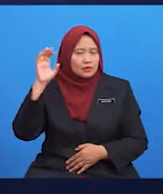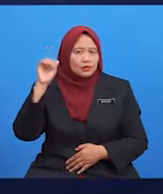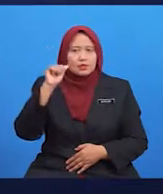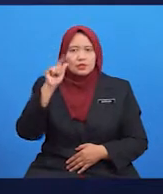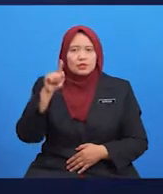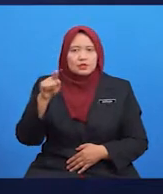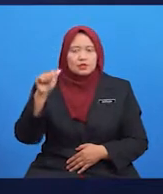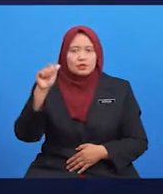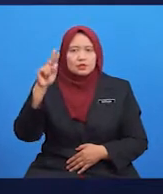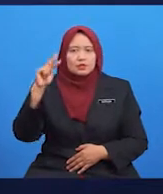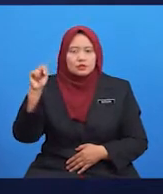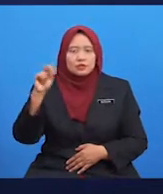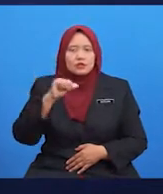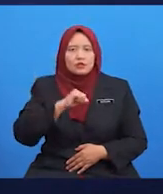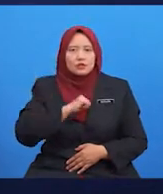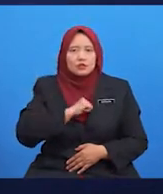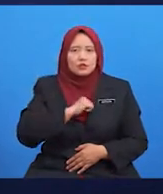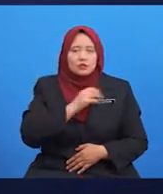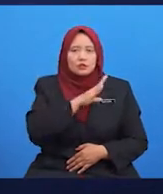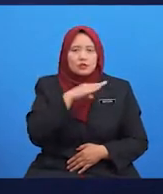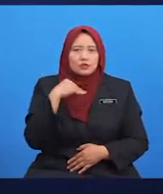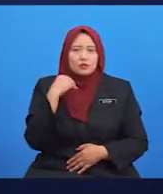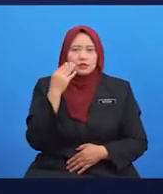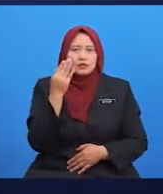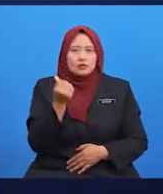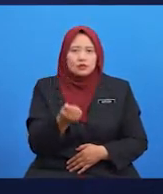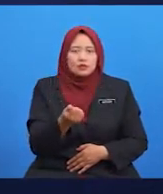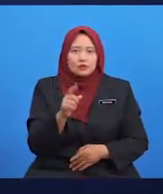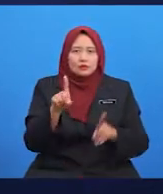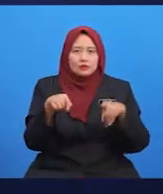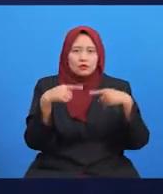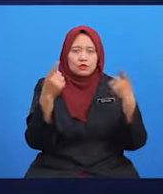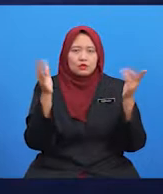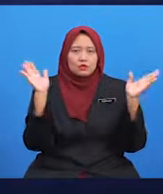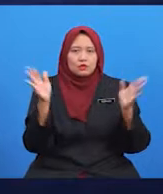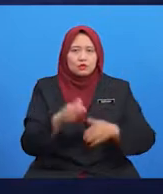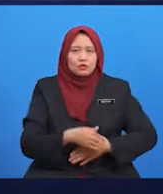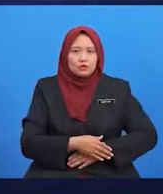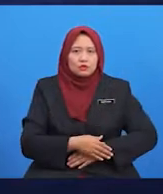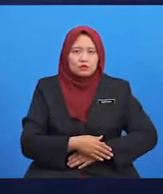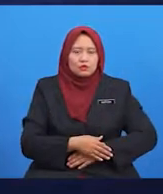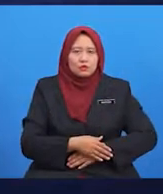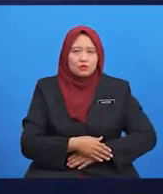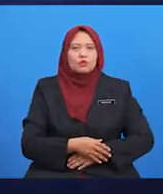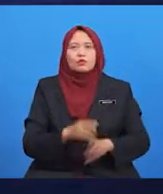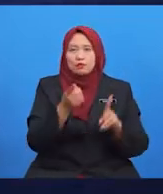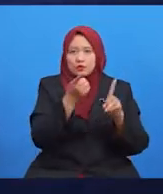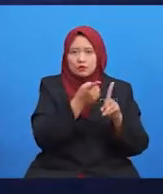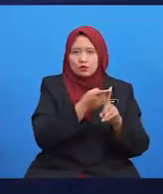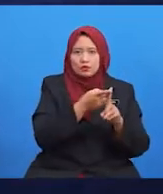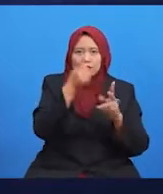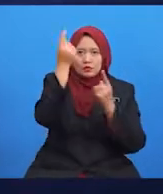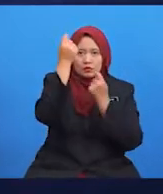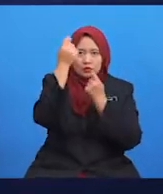pemikiran yang ada dalam situasi tersebut ialah ketaatan dalam melaksanakan perintah Tuhan